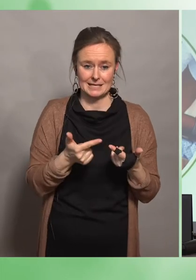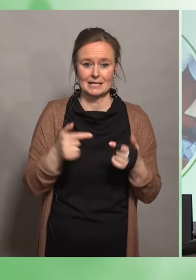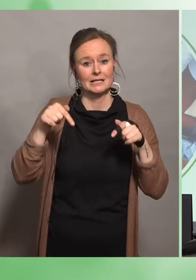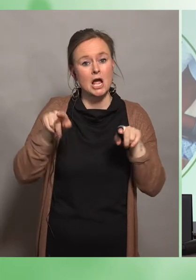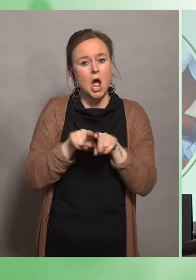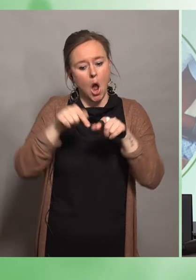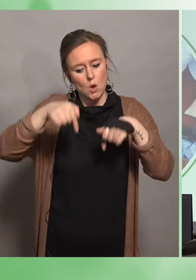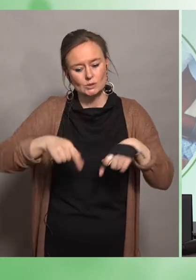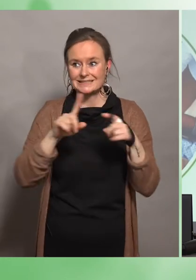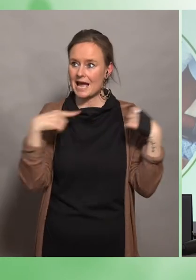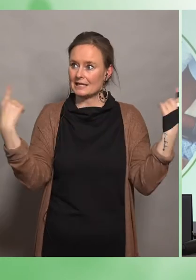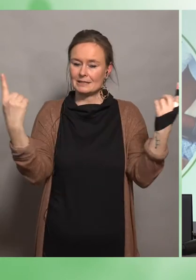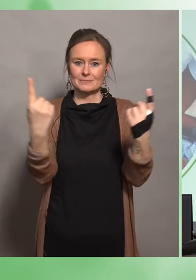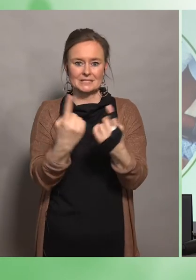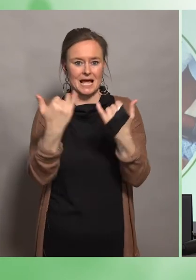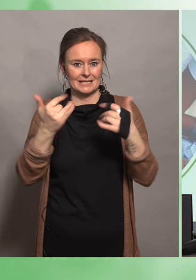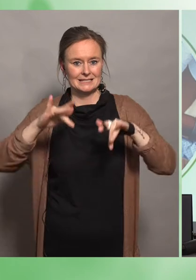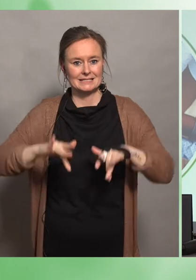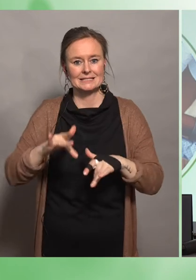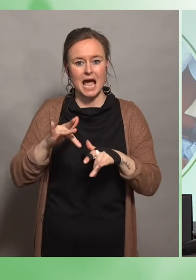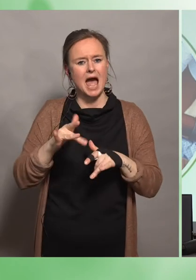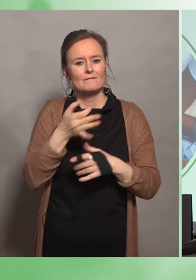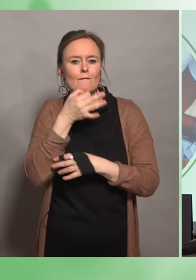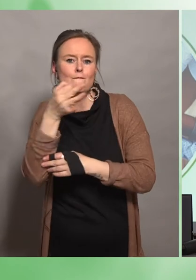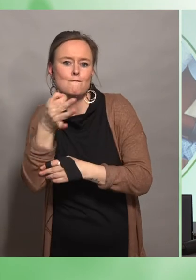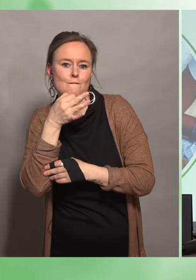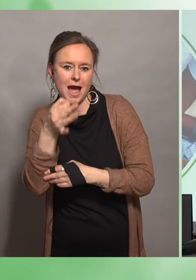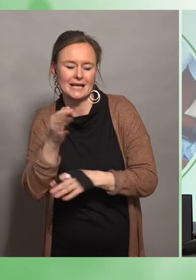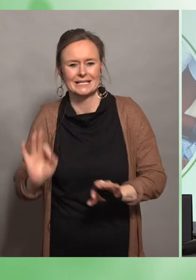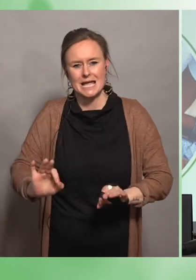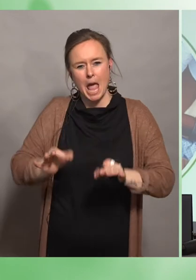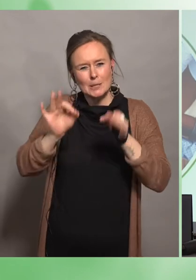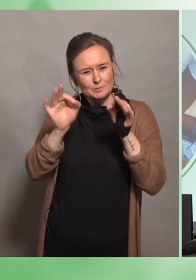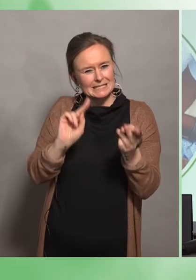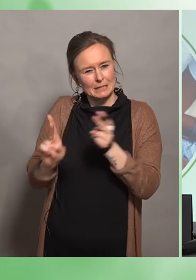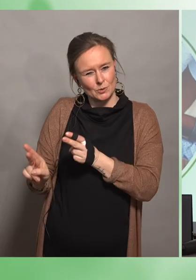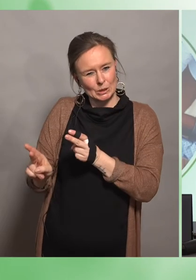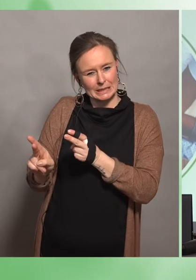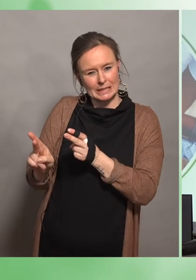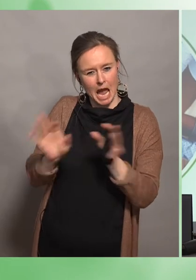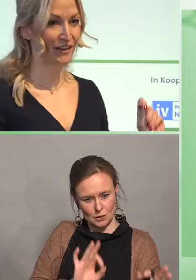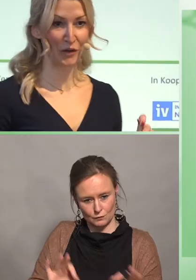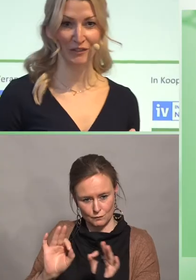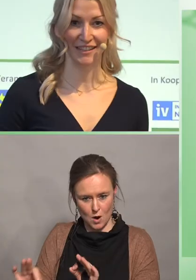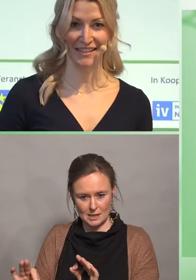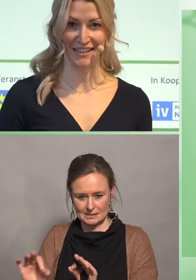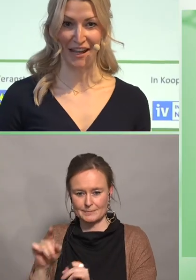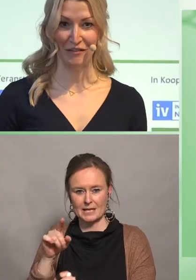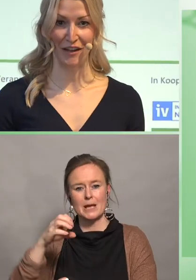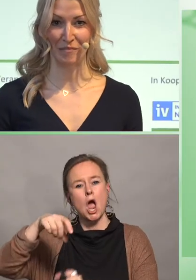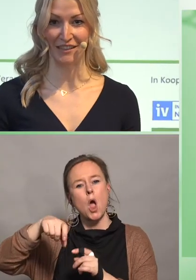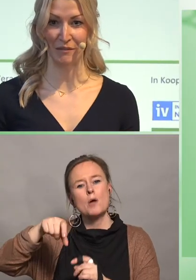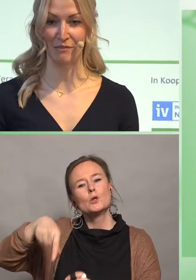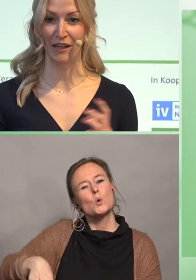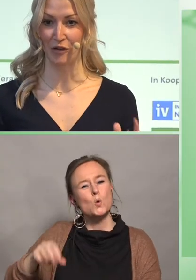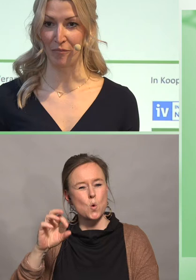Ort live dabei sind, Fragen zu stellen. Es gibt hier ein spezielles Tool, das wir vorbereitet haben, mit einem QR-Code, den Sie ganz